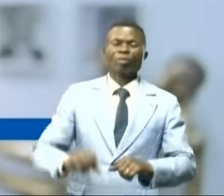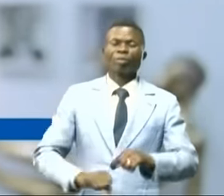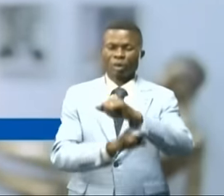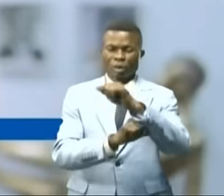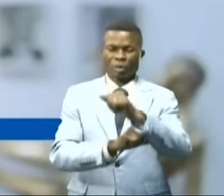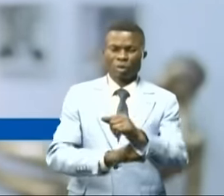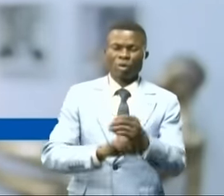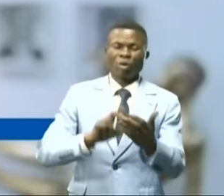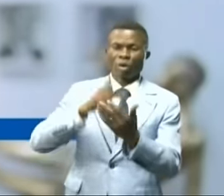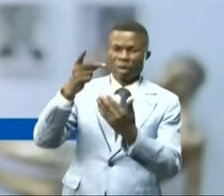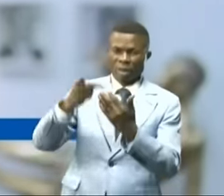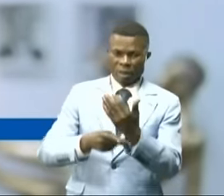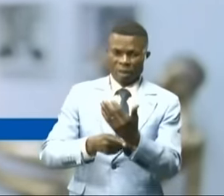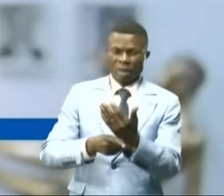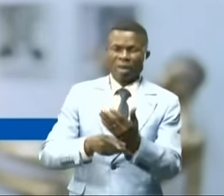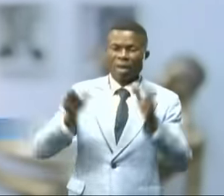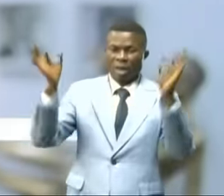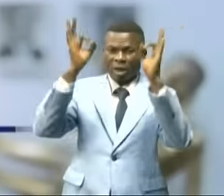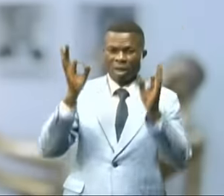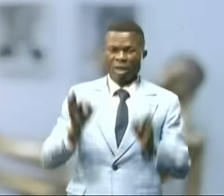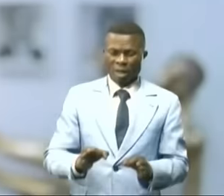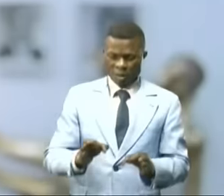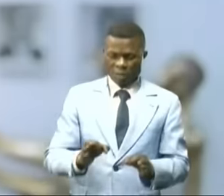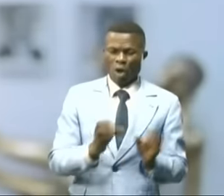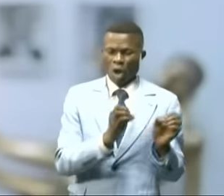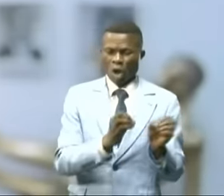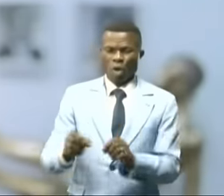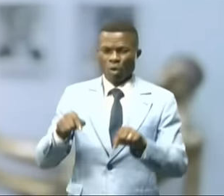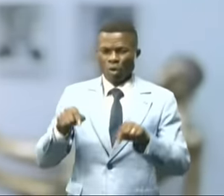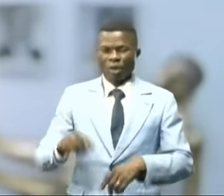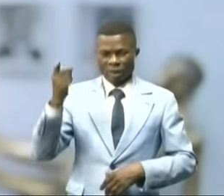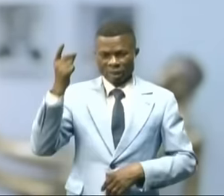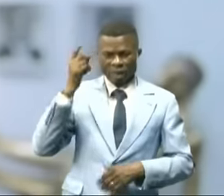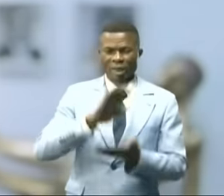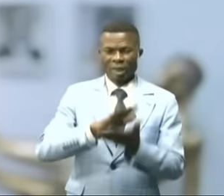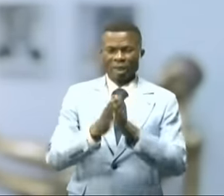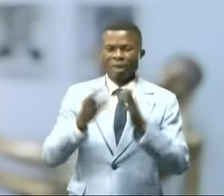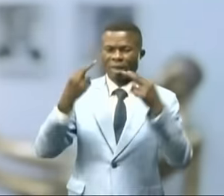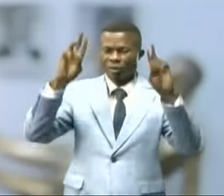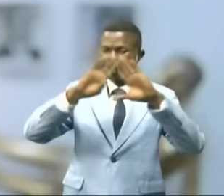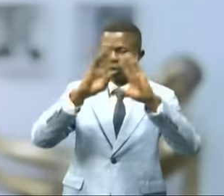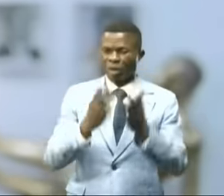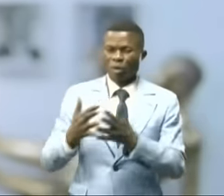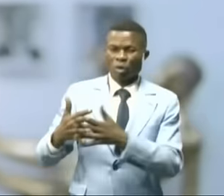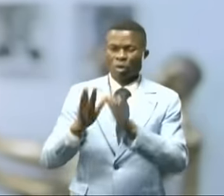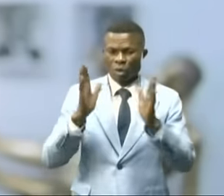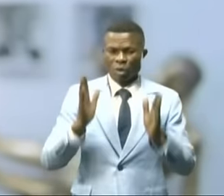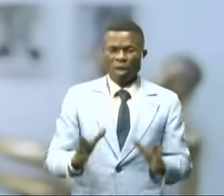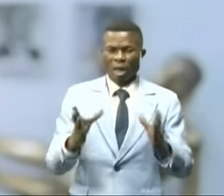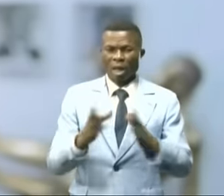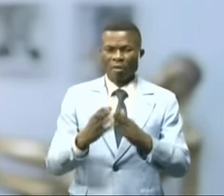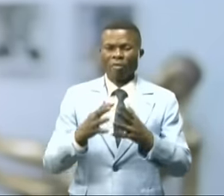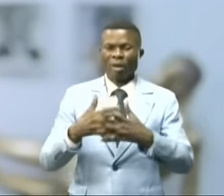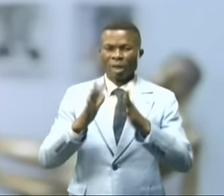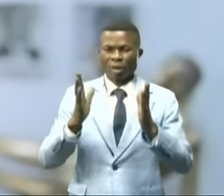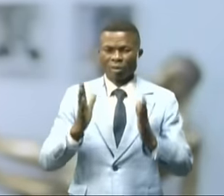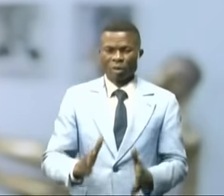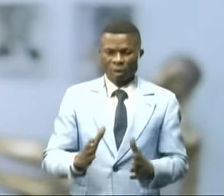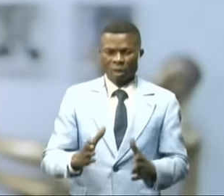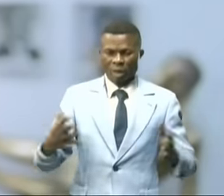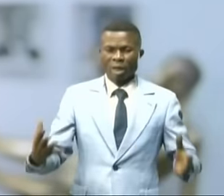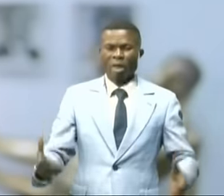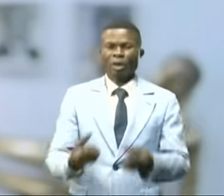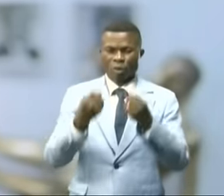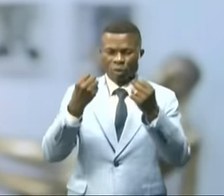que l'organisation de ce forum ici à Kinshasa soit une réussite et que tous les Américains et les partenaires découvrent que la